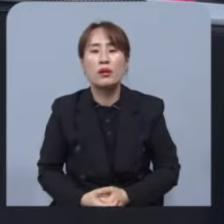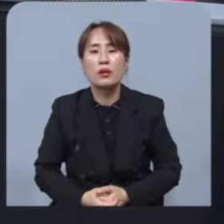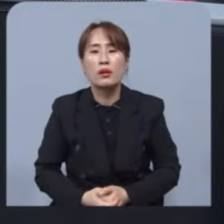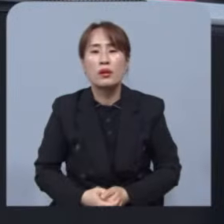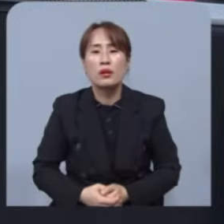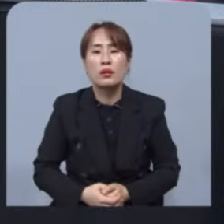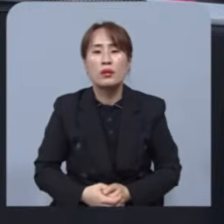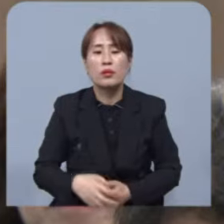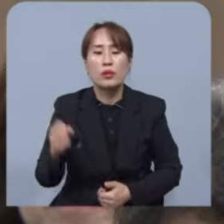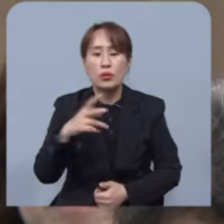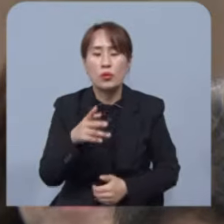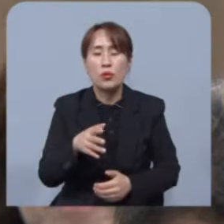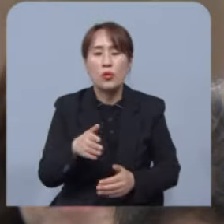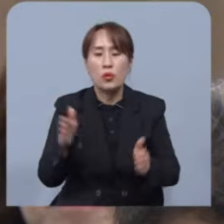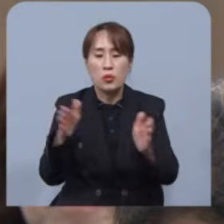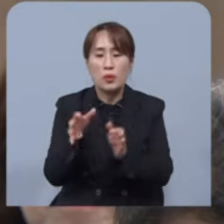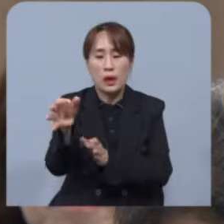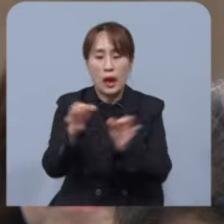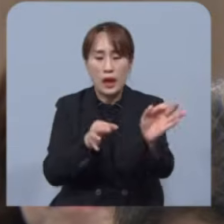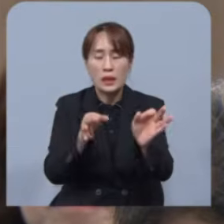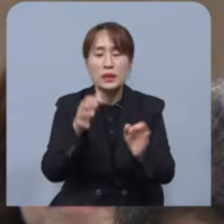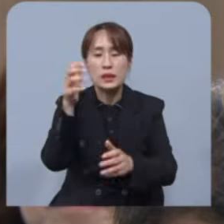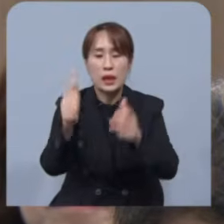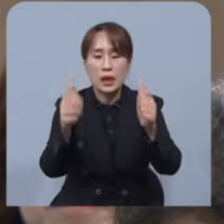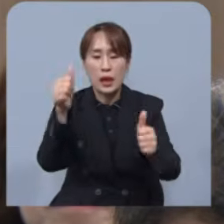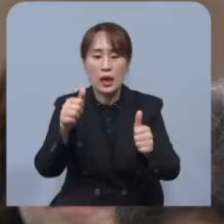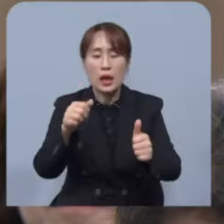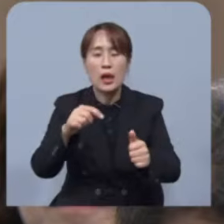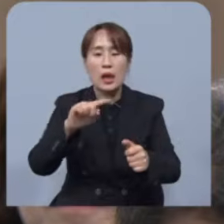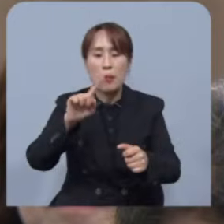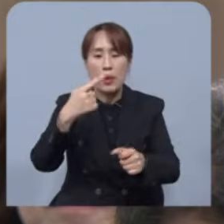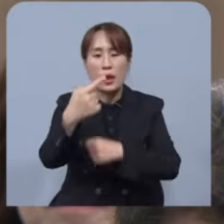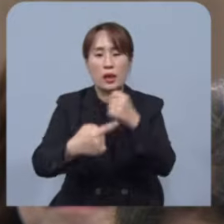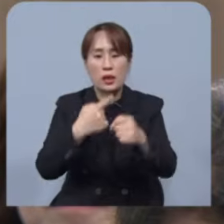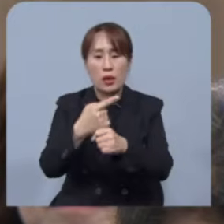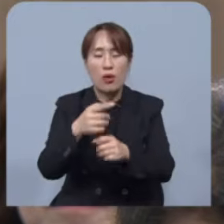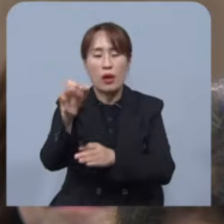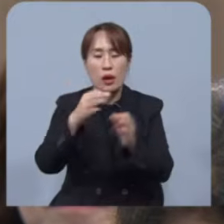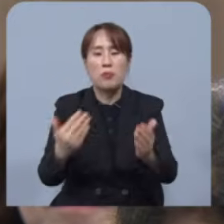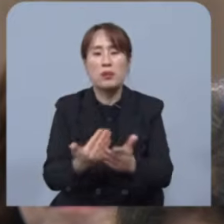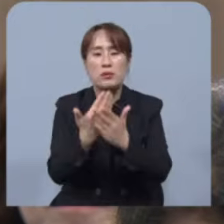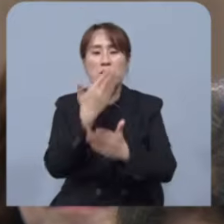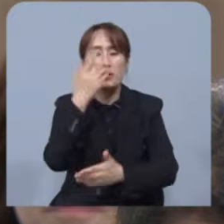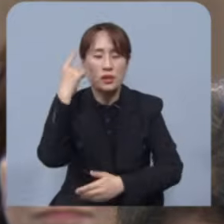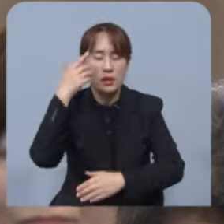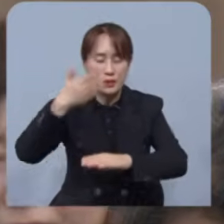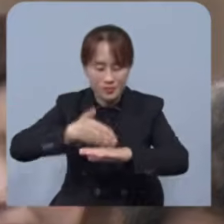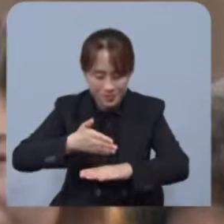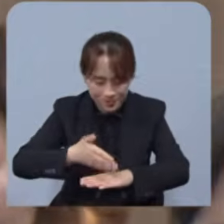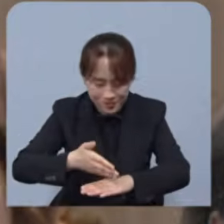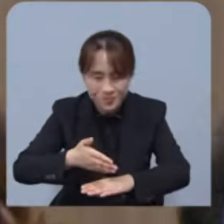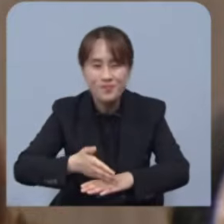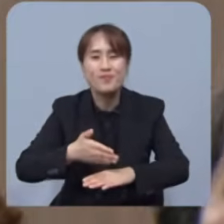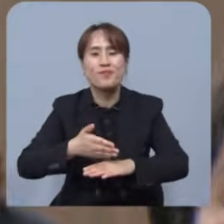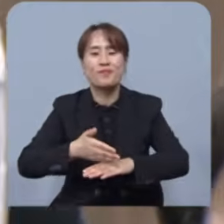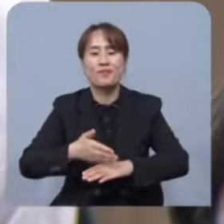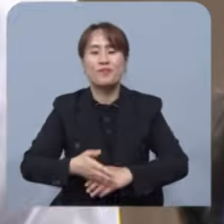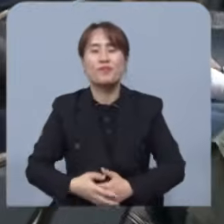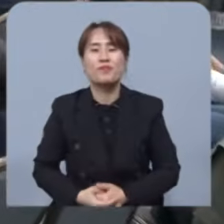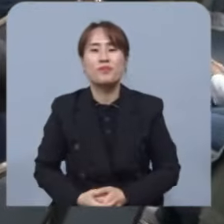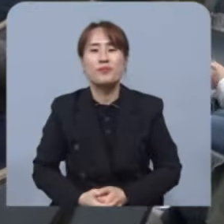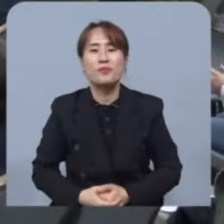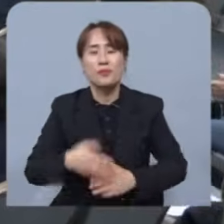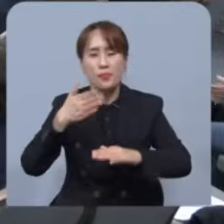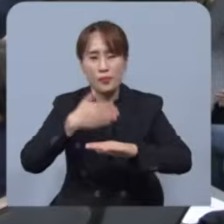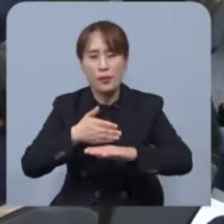우리 골목상권 소상공인 백년 가게가 활성화되지 않을까 싶습니다. 감사합니다.